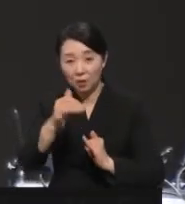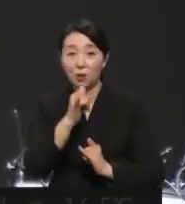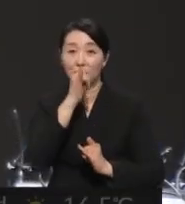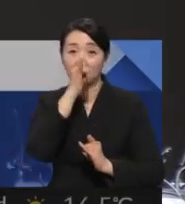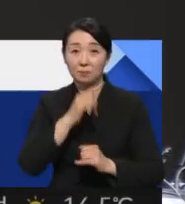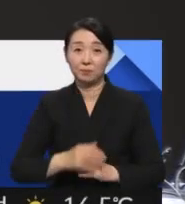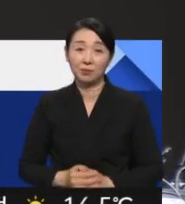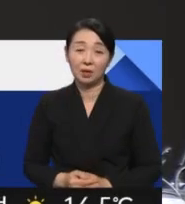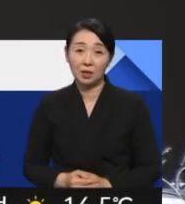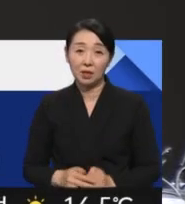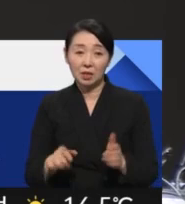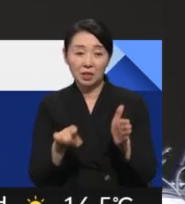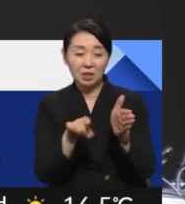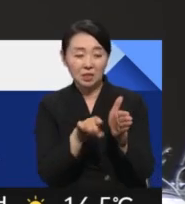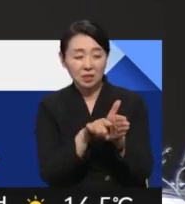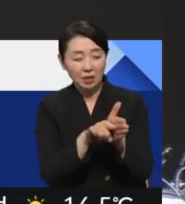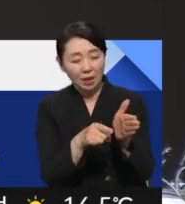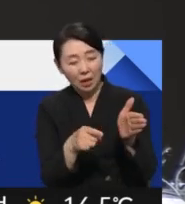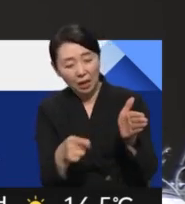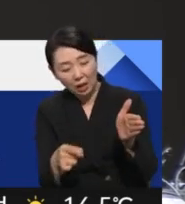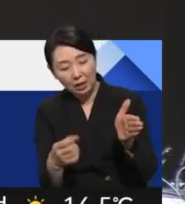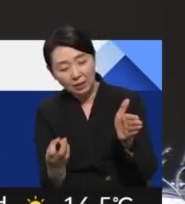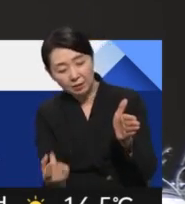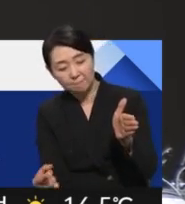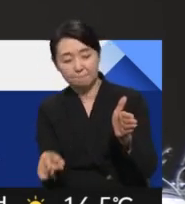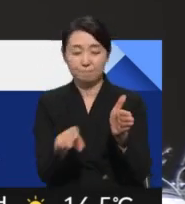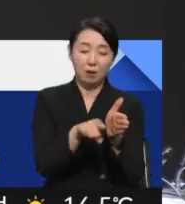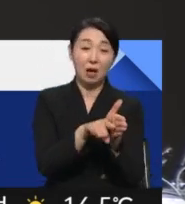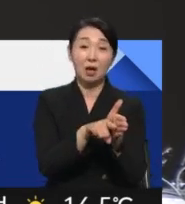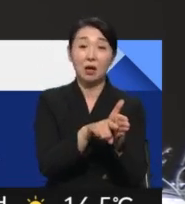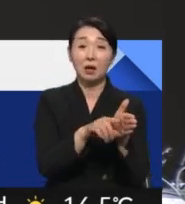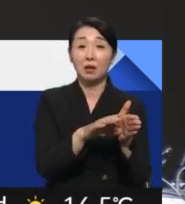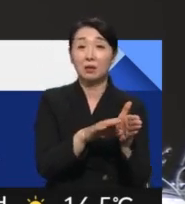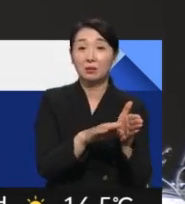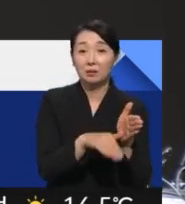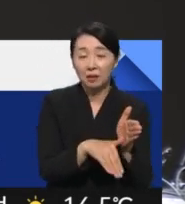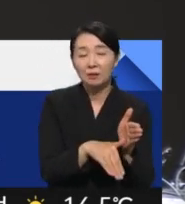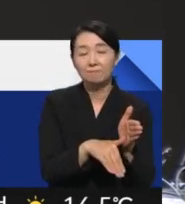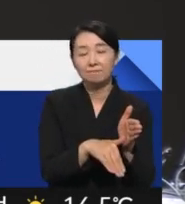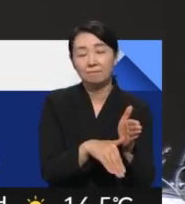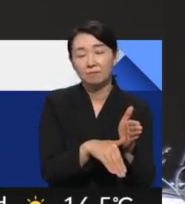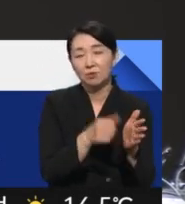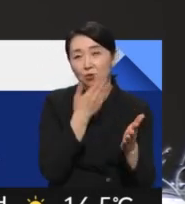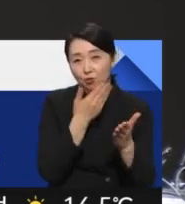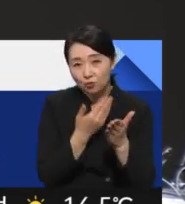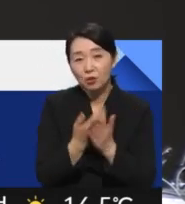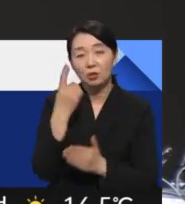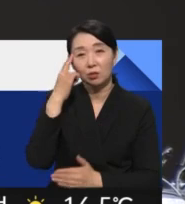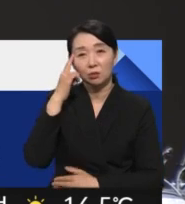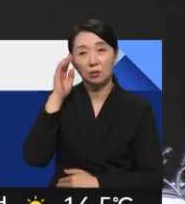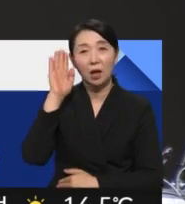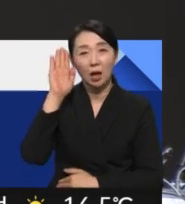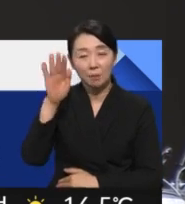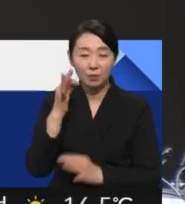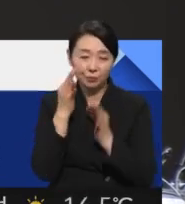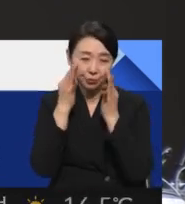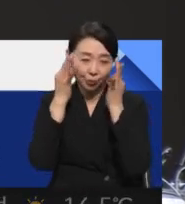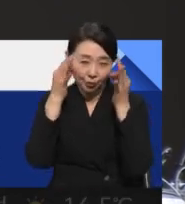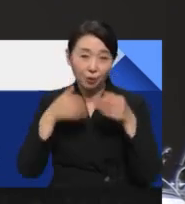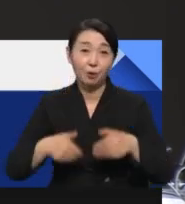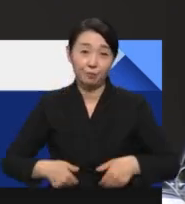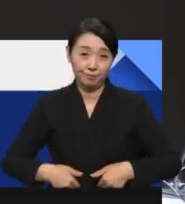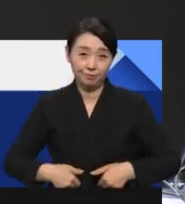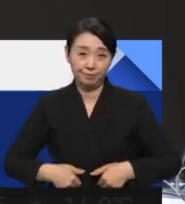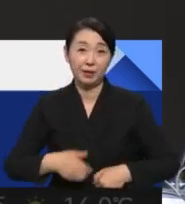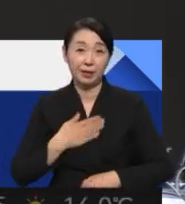잃어버린 신뢰를 회복하는데 그 어느 때보다 크고 오랜 노력이 필요하다는 것을